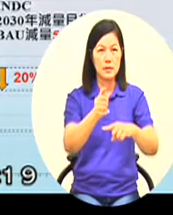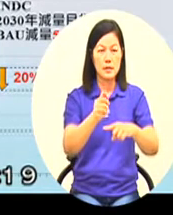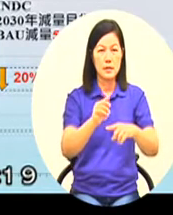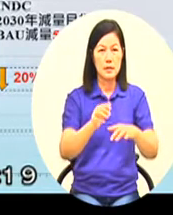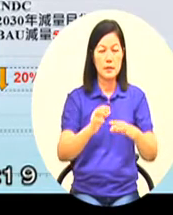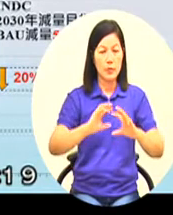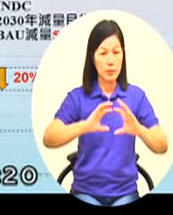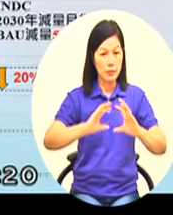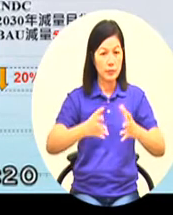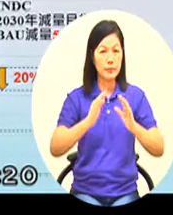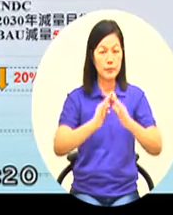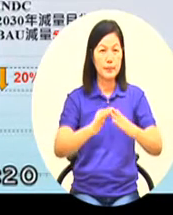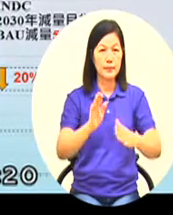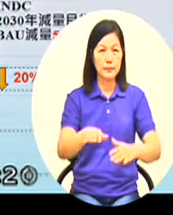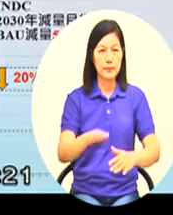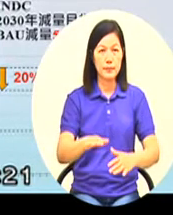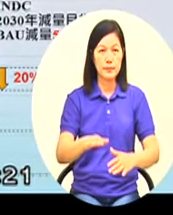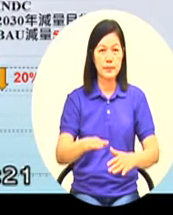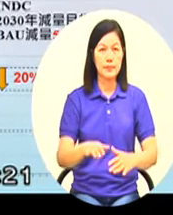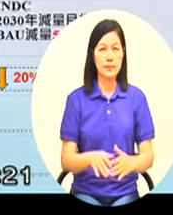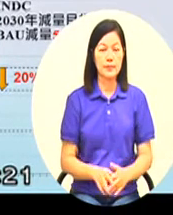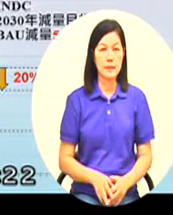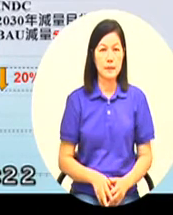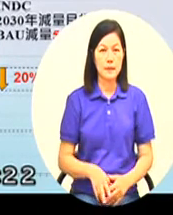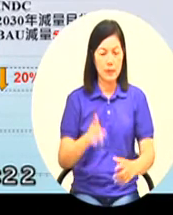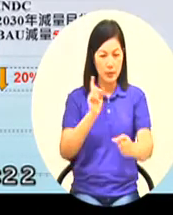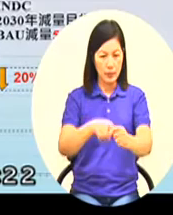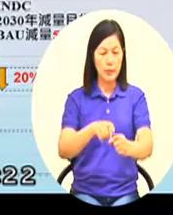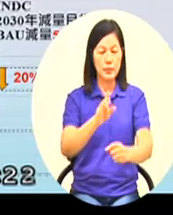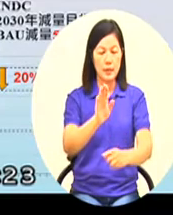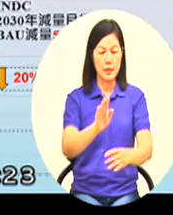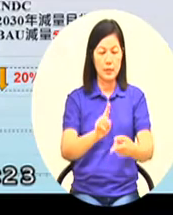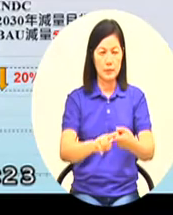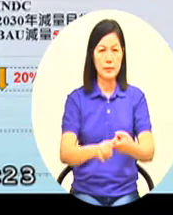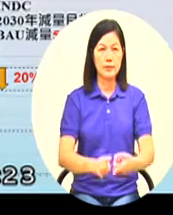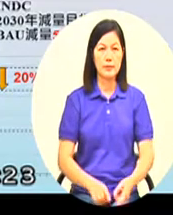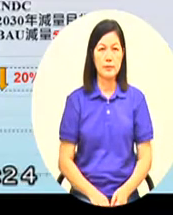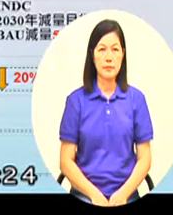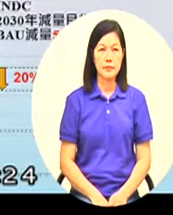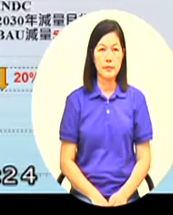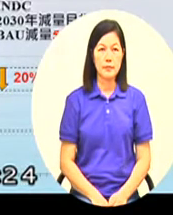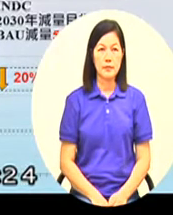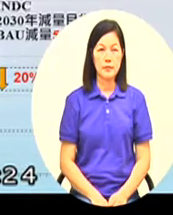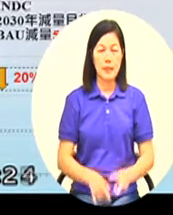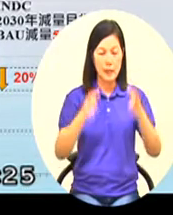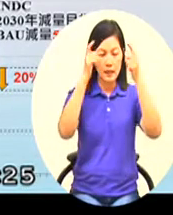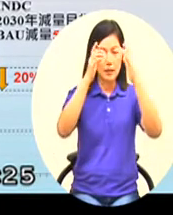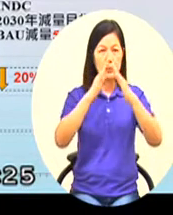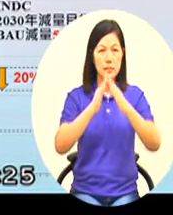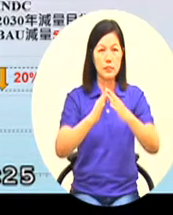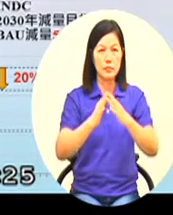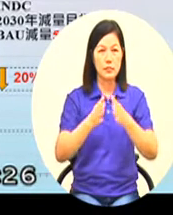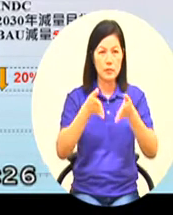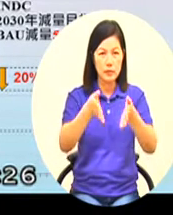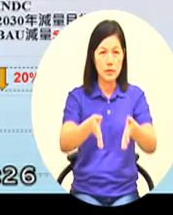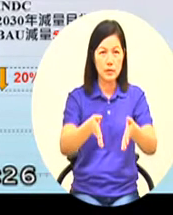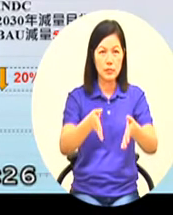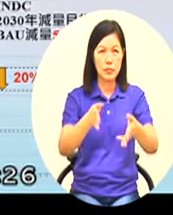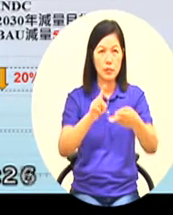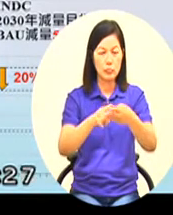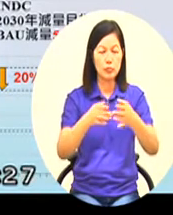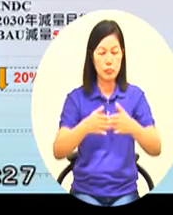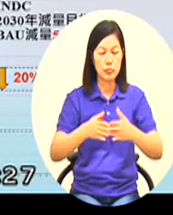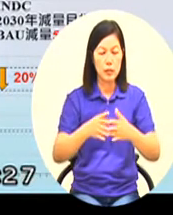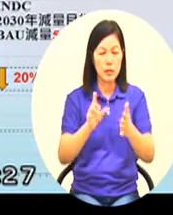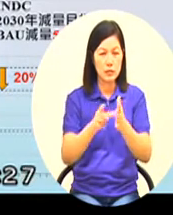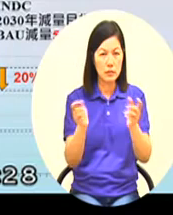家目前温减法的一个目标。那高雄市主要的一个目前的短期目标